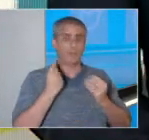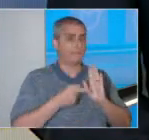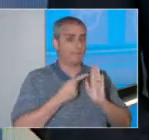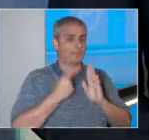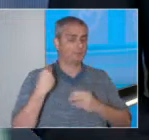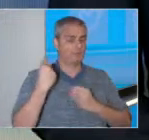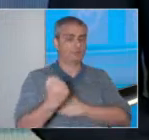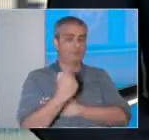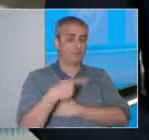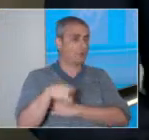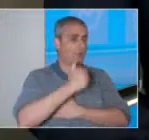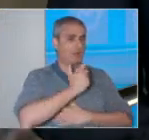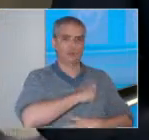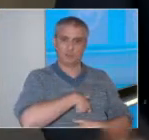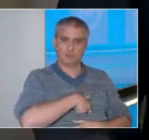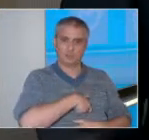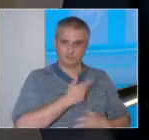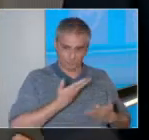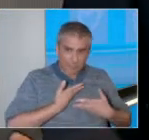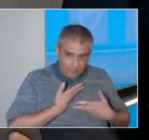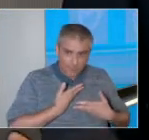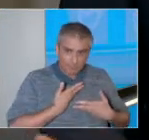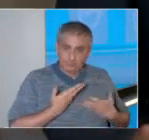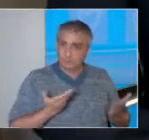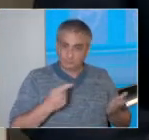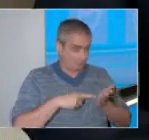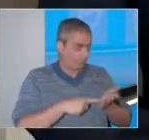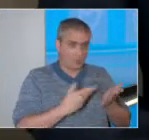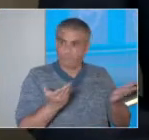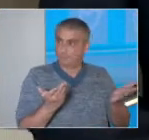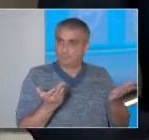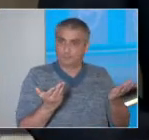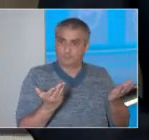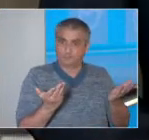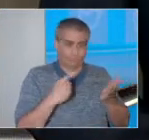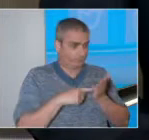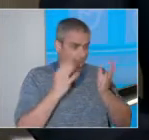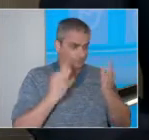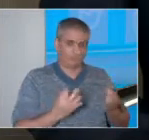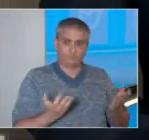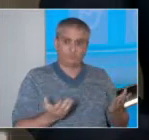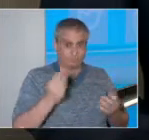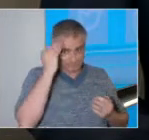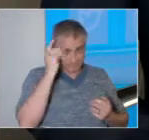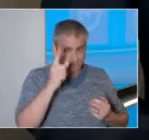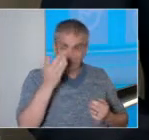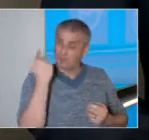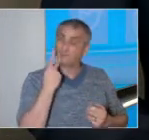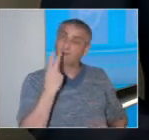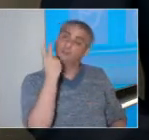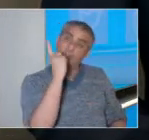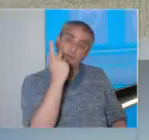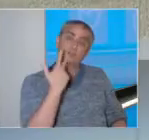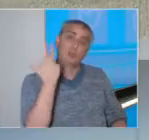פעמים שיעבירו את הסמכויות אליכם. קיבלתם כאלו סמכויות? זו דוגמה קלאסית. זו דוגמה קלאסית. תזכור שלפני